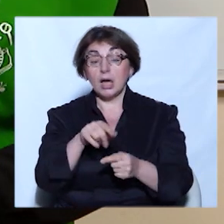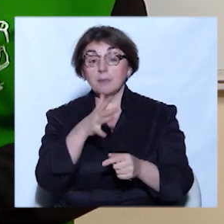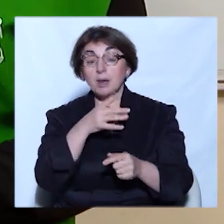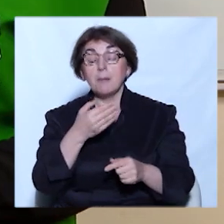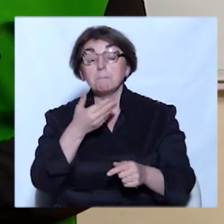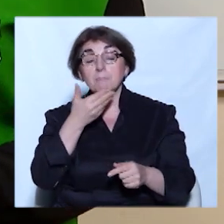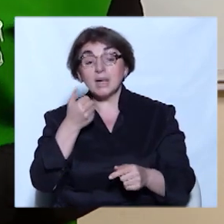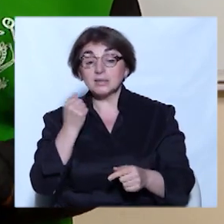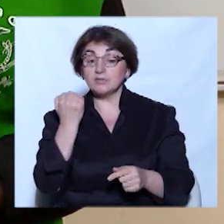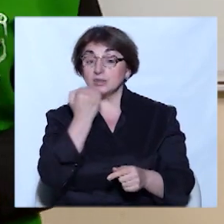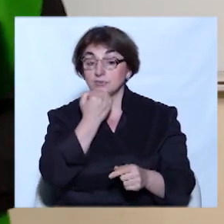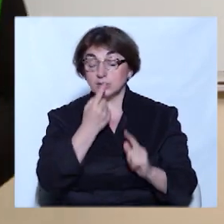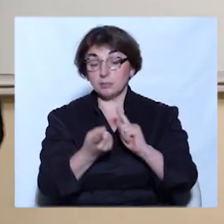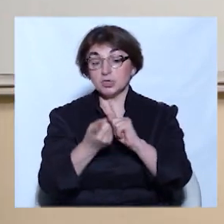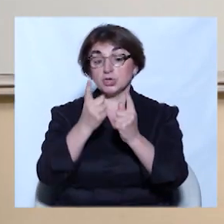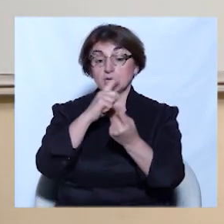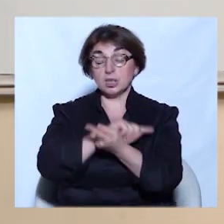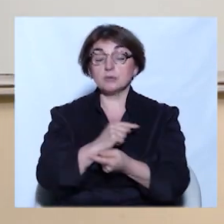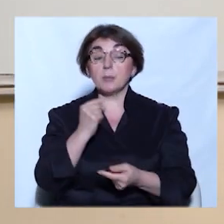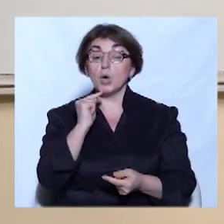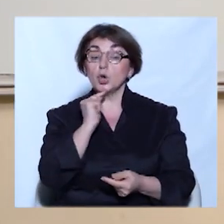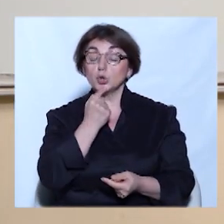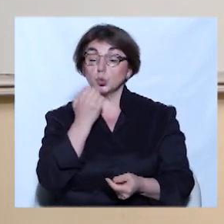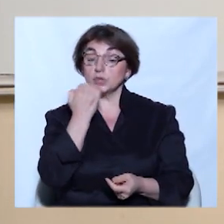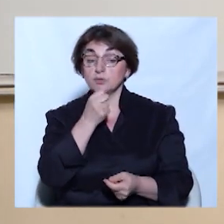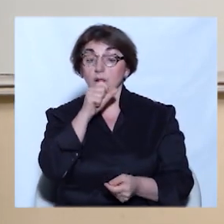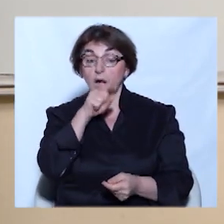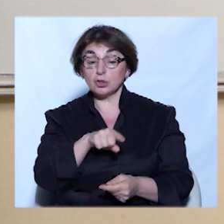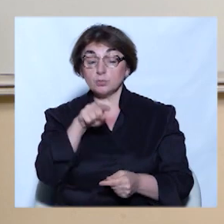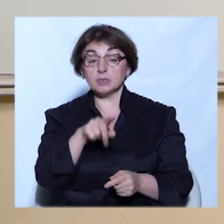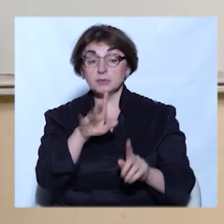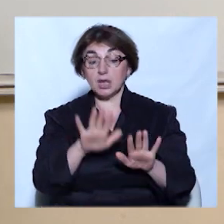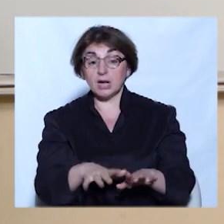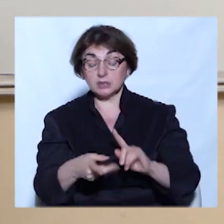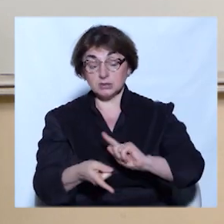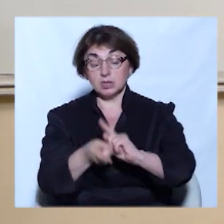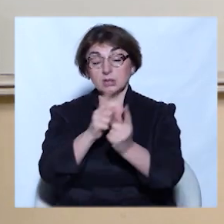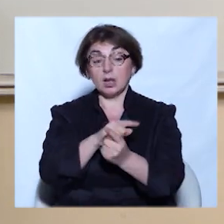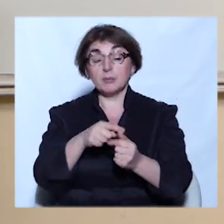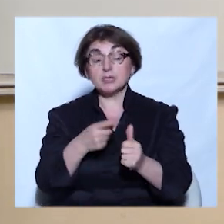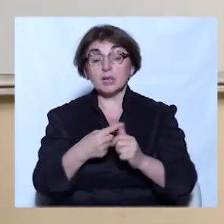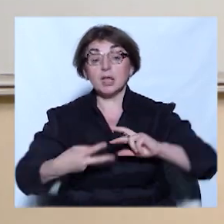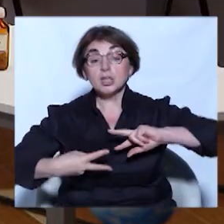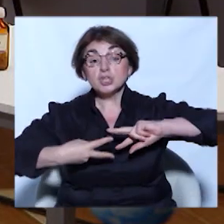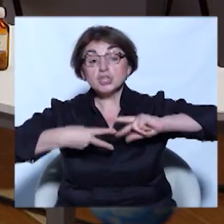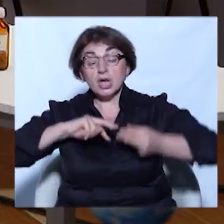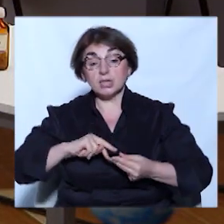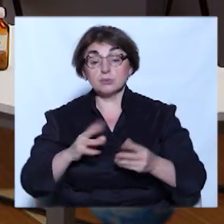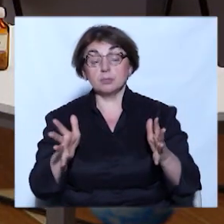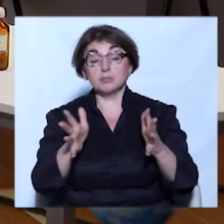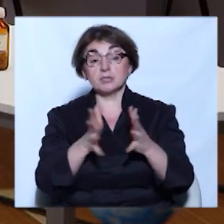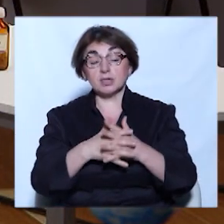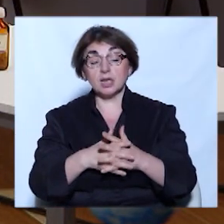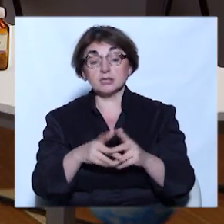მარტივი ნივთიერება ჩაენაცვლება რთული ნივთიერების ატომს და დაიკავებს მის ადგილს, ჩანაცვლების რეაქცია ეწოდება.